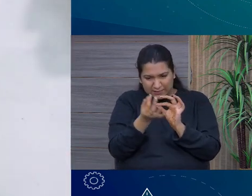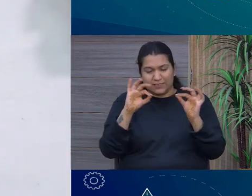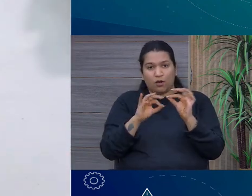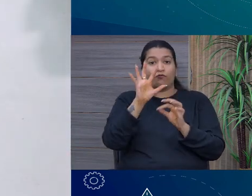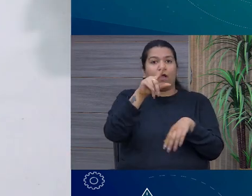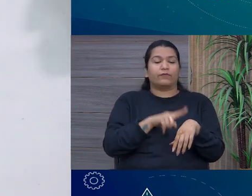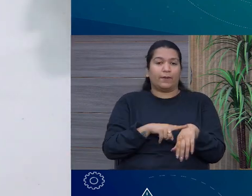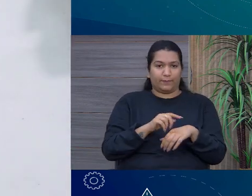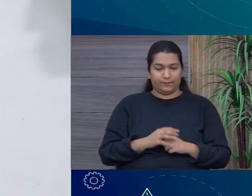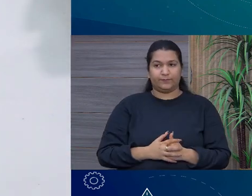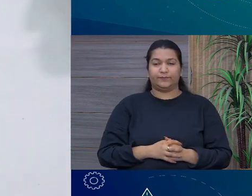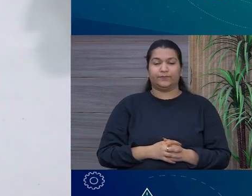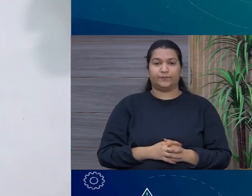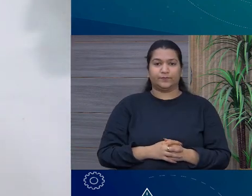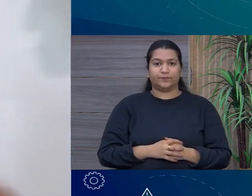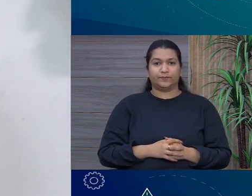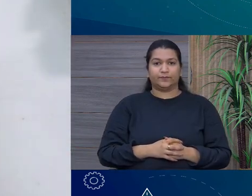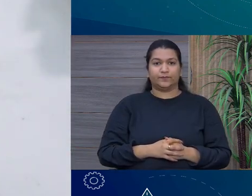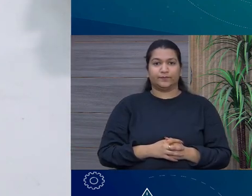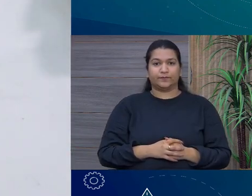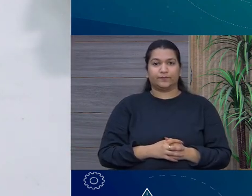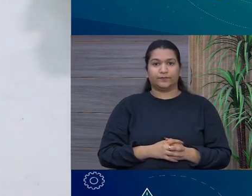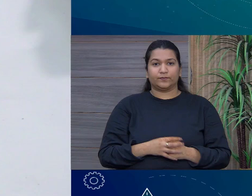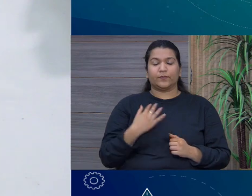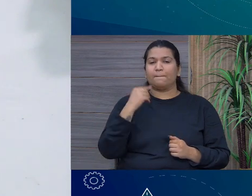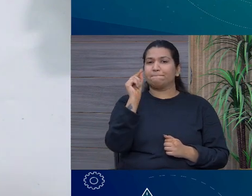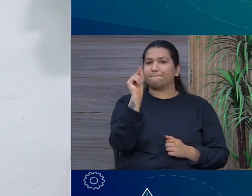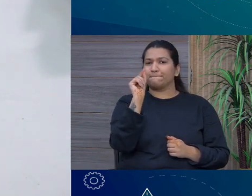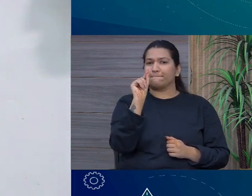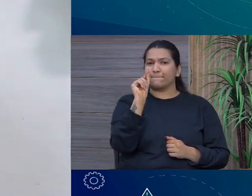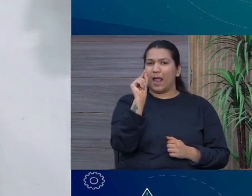है। अब आप देख सकते हैं मैंने यहाँ पे एक पेन लिया है,